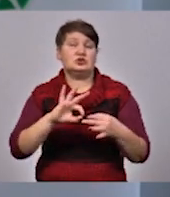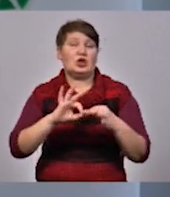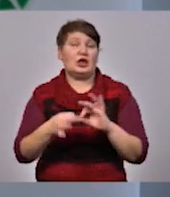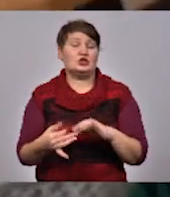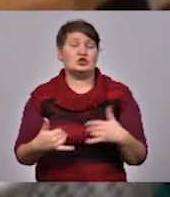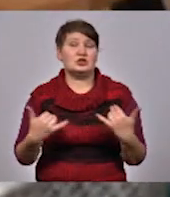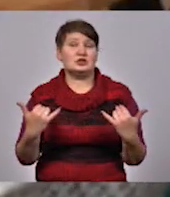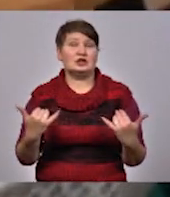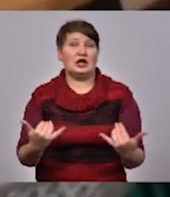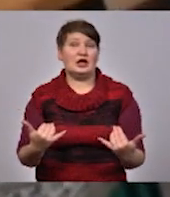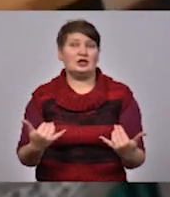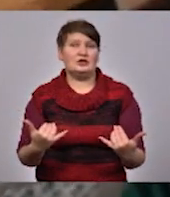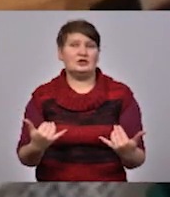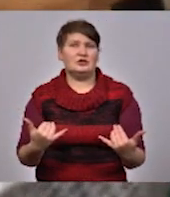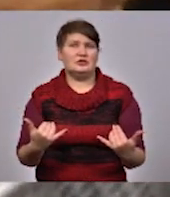Букатюка.